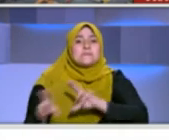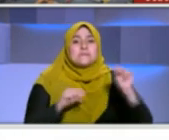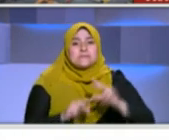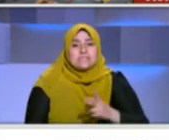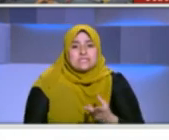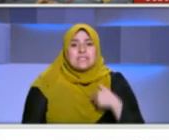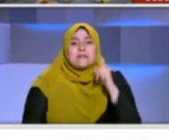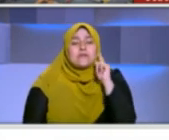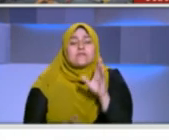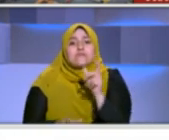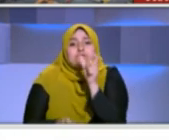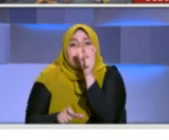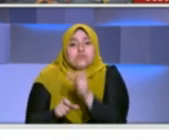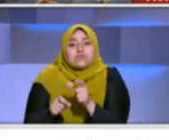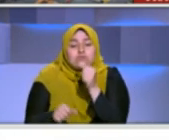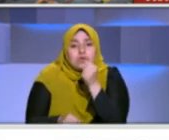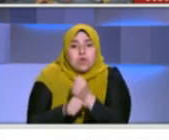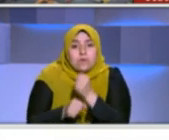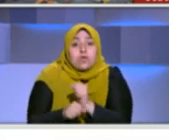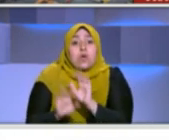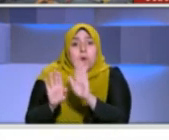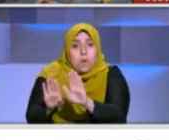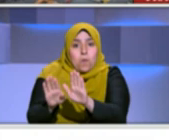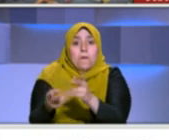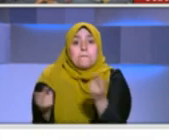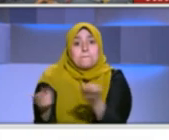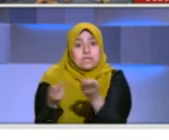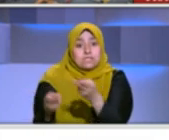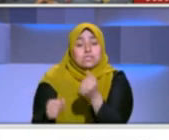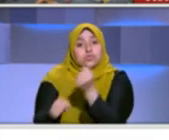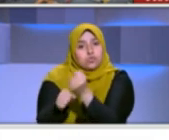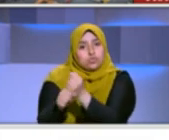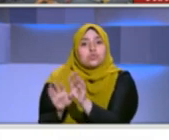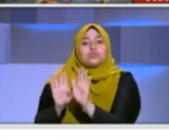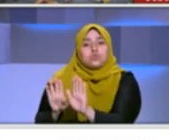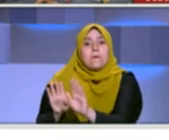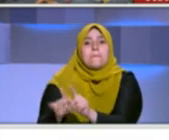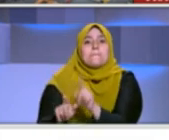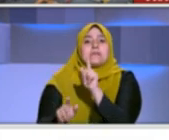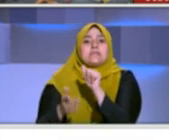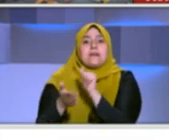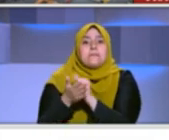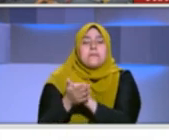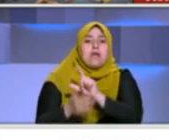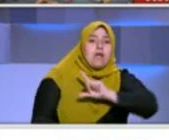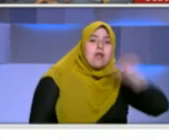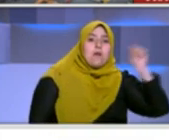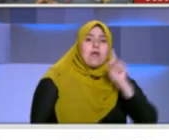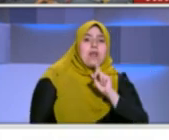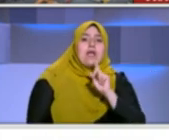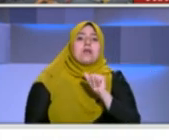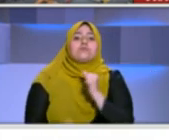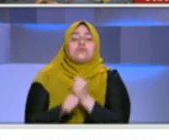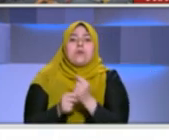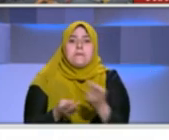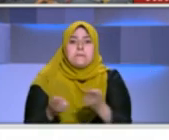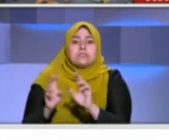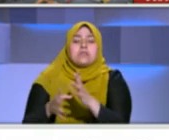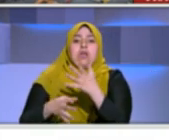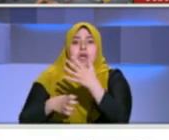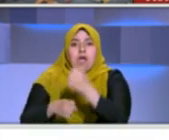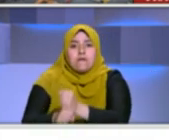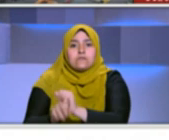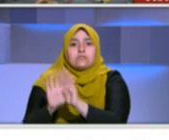ان يظل العمال في المصانع للانتاج ولا يعودون الى منازلهم، ان يكون هناك معسكرات للعمال داخل المصانع